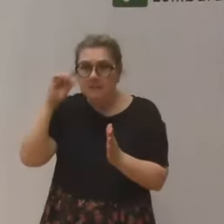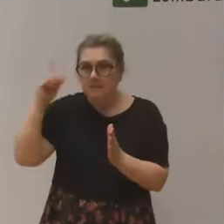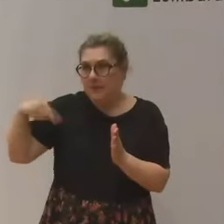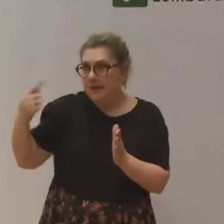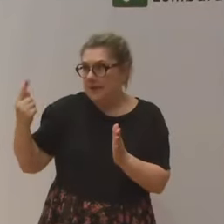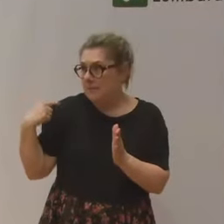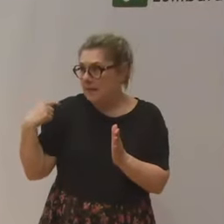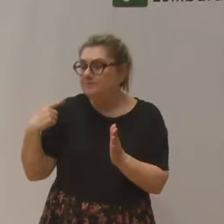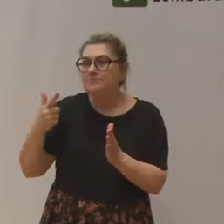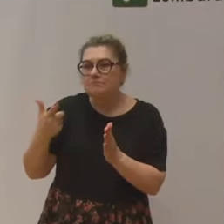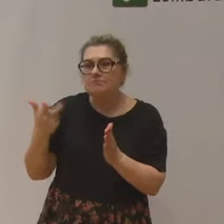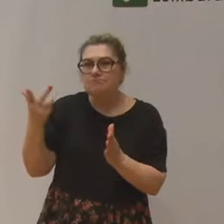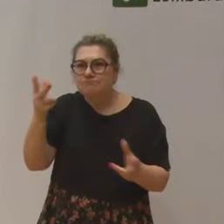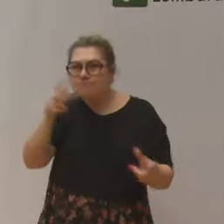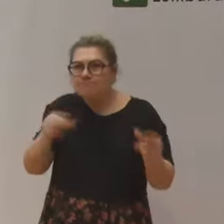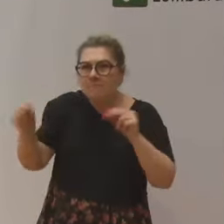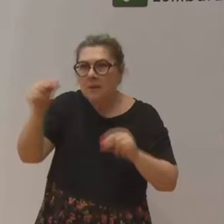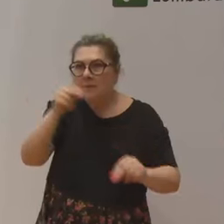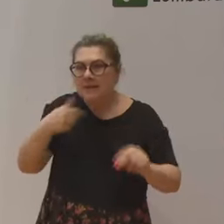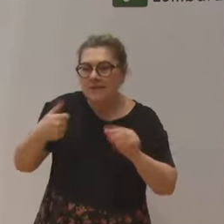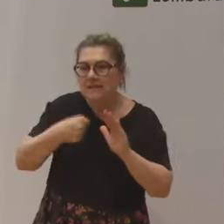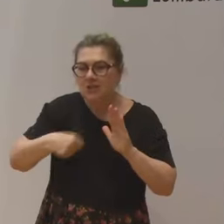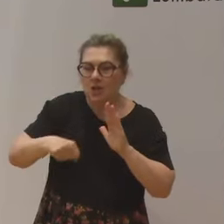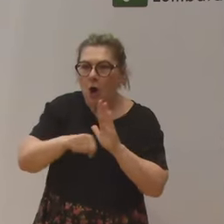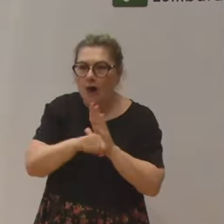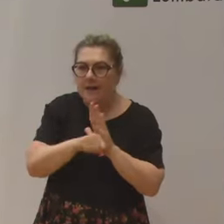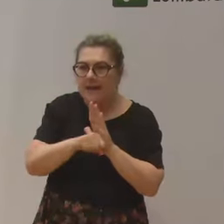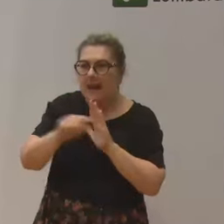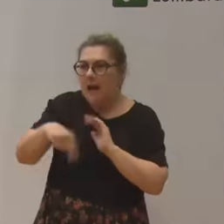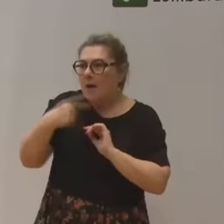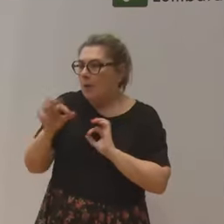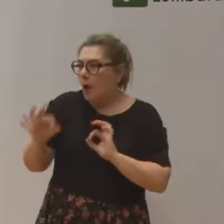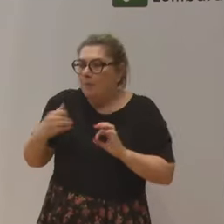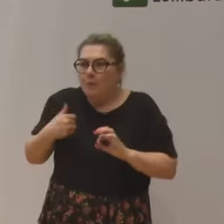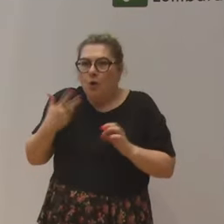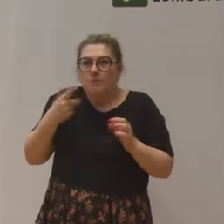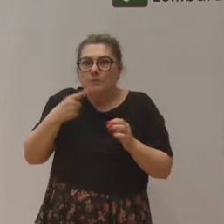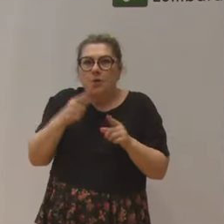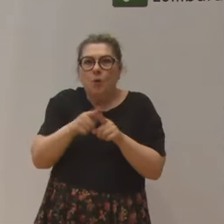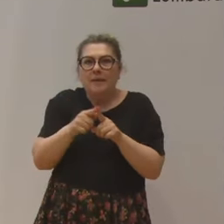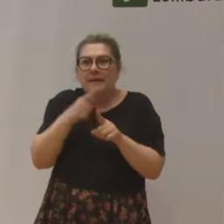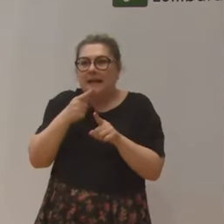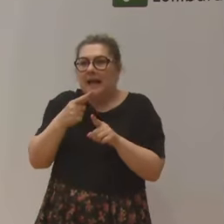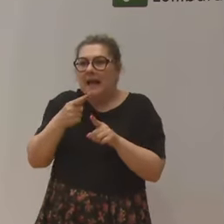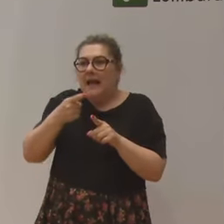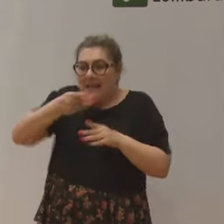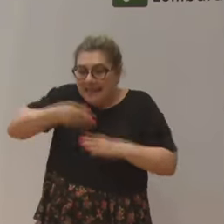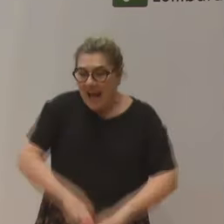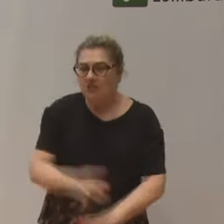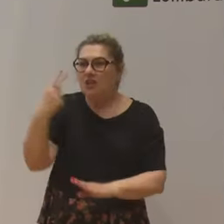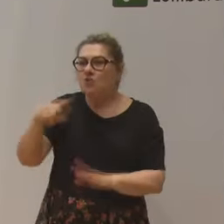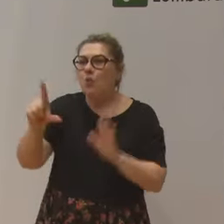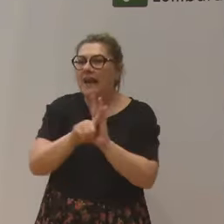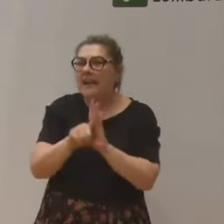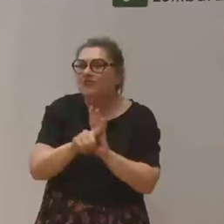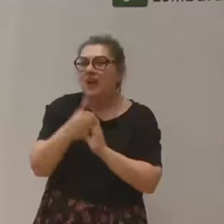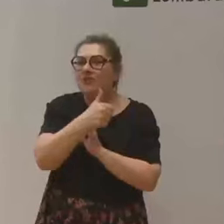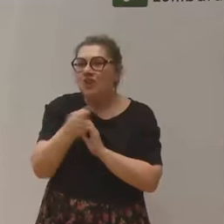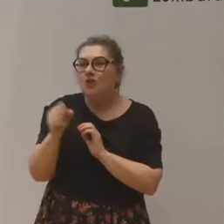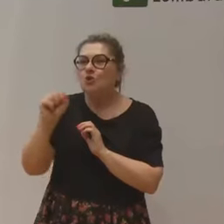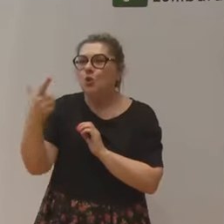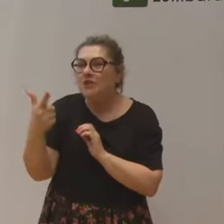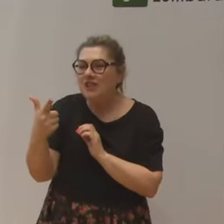hanno un po' ripercorso la storia, no? La storia della nascita la legge 112 del dopo di noi, delle